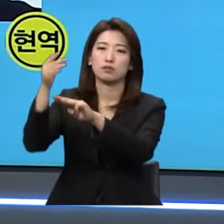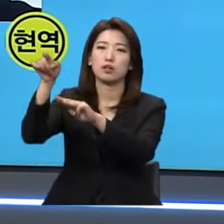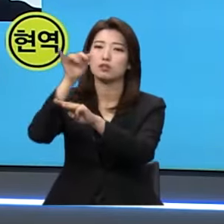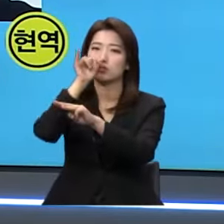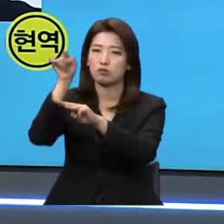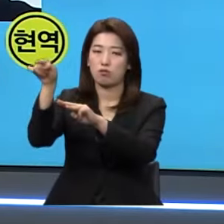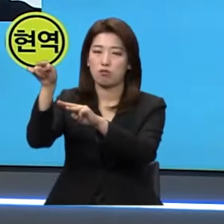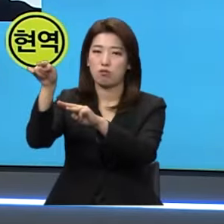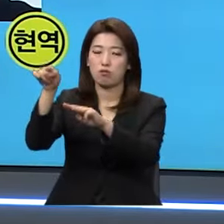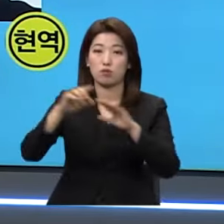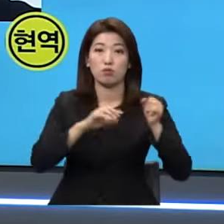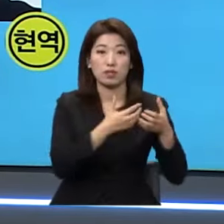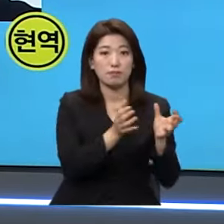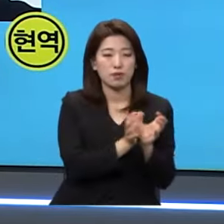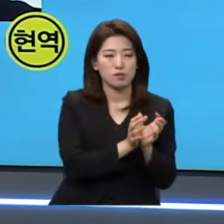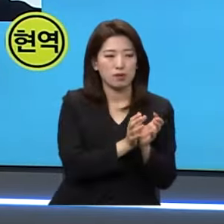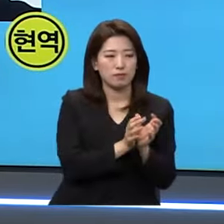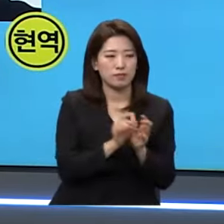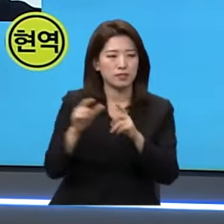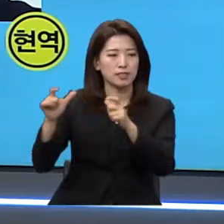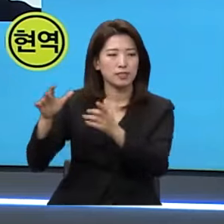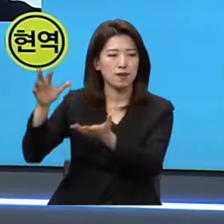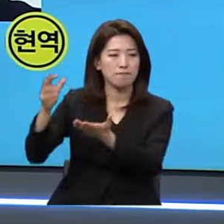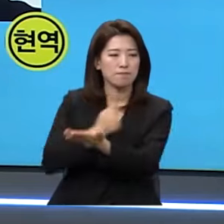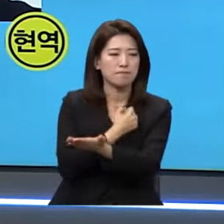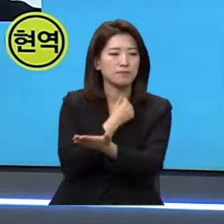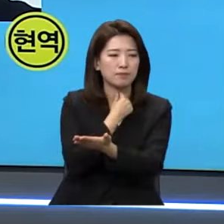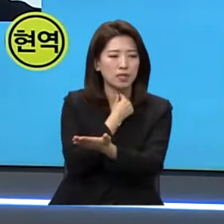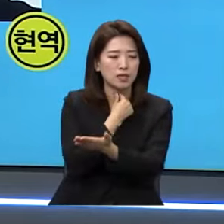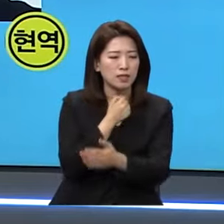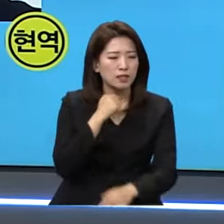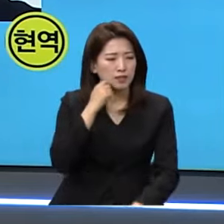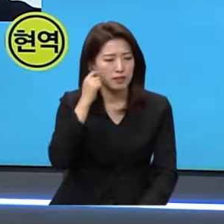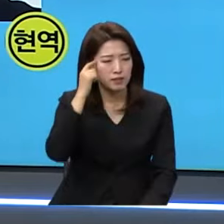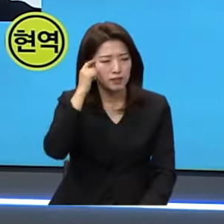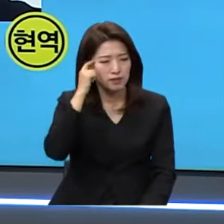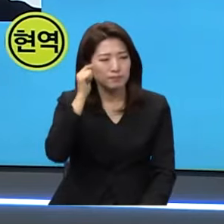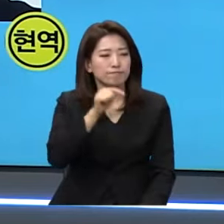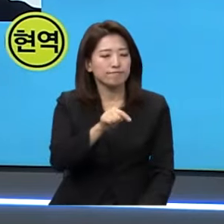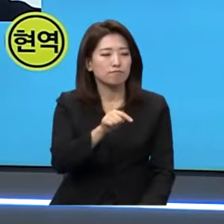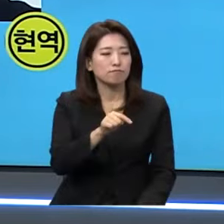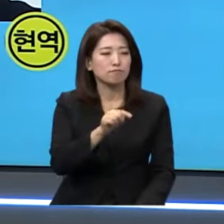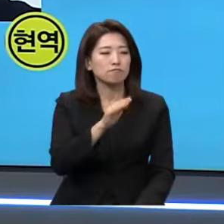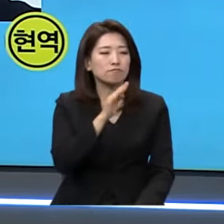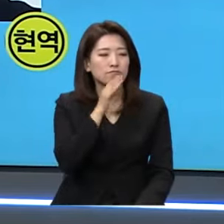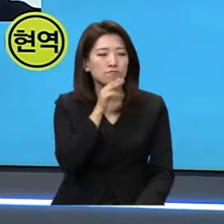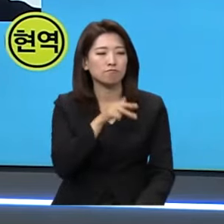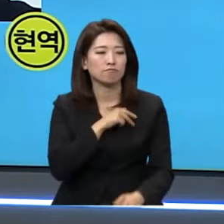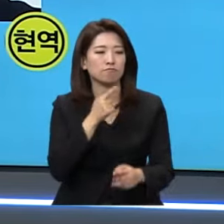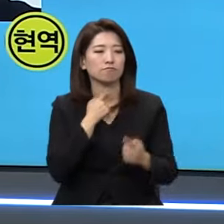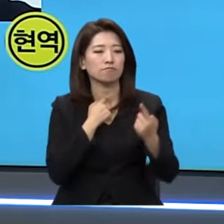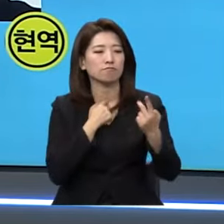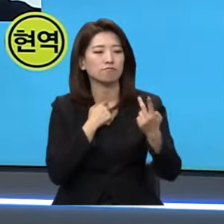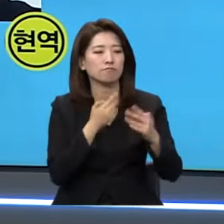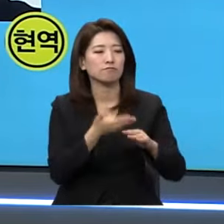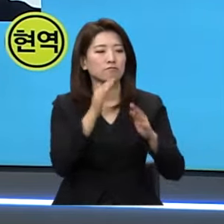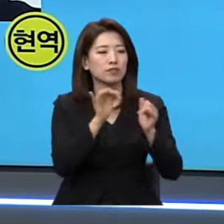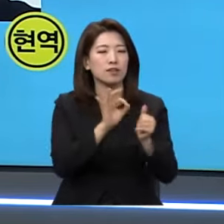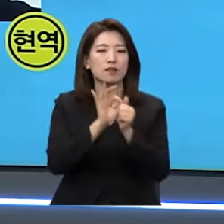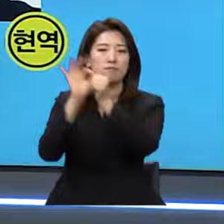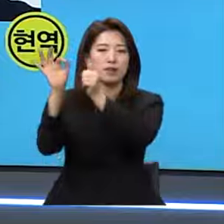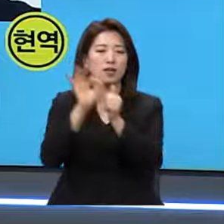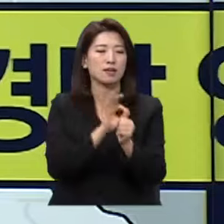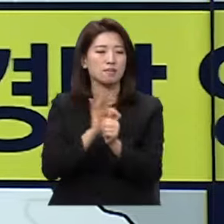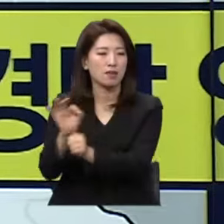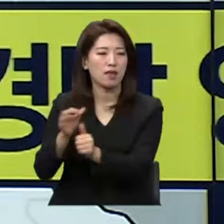싸워 주십시오 요청을 했다라는 건데 사실 뭐 험지 출마 요구가 앞서서 혁신이 때도 계속 얘기가